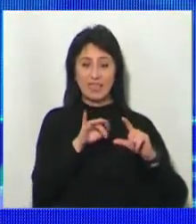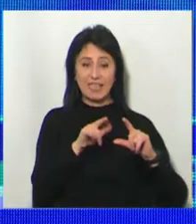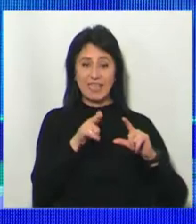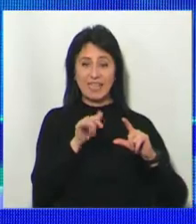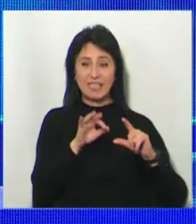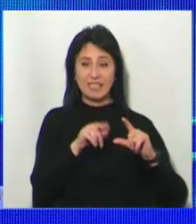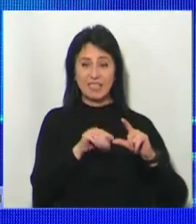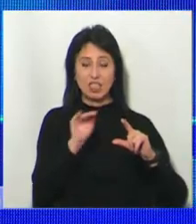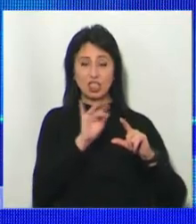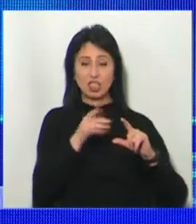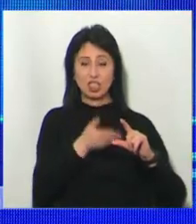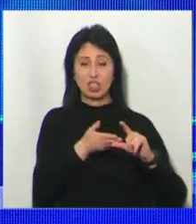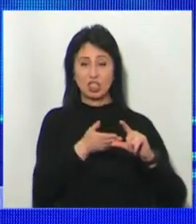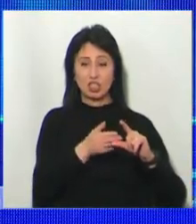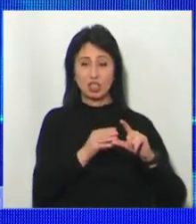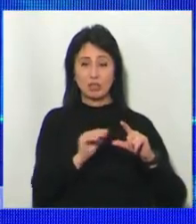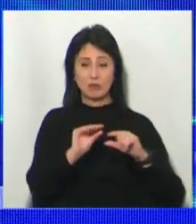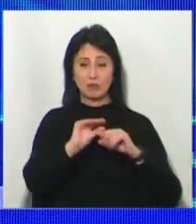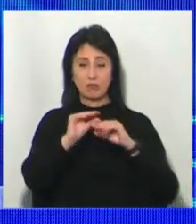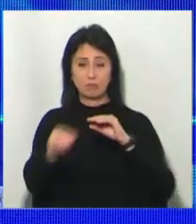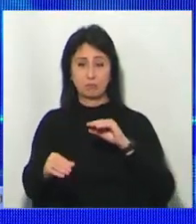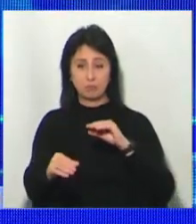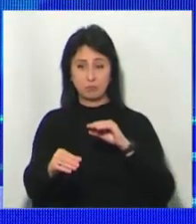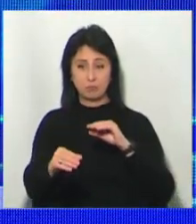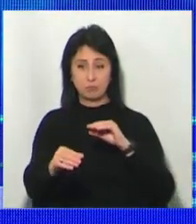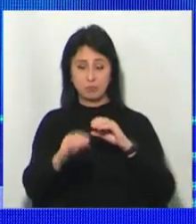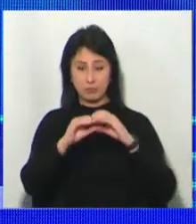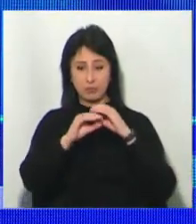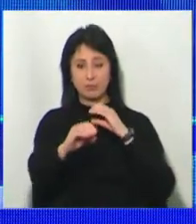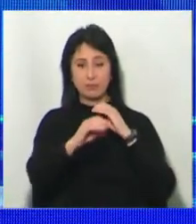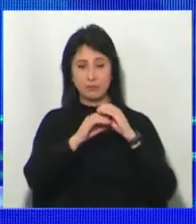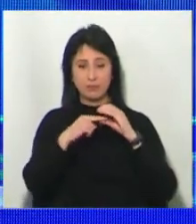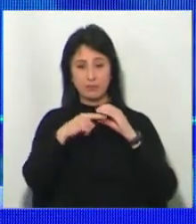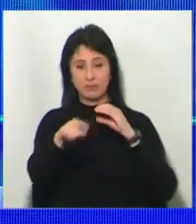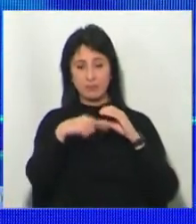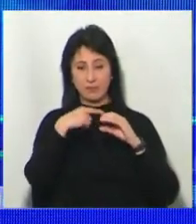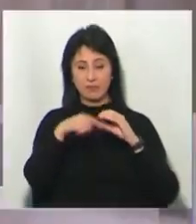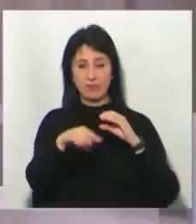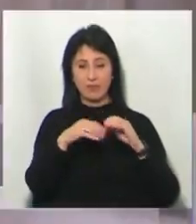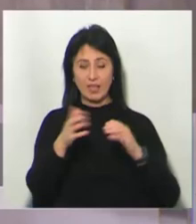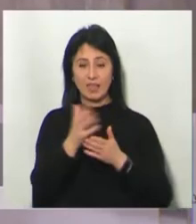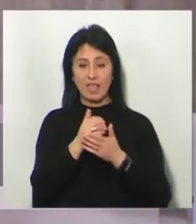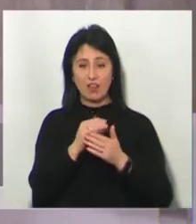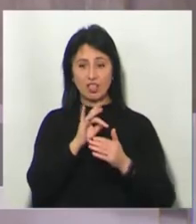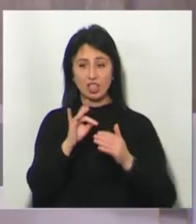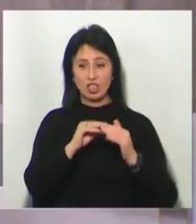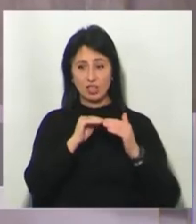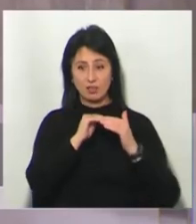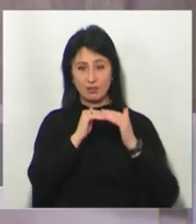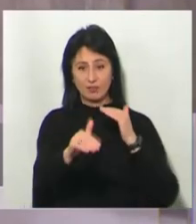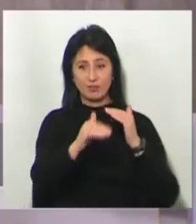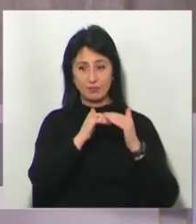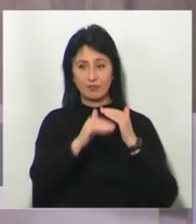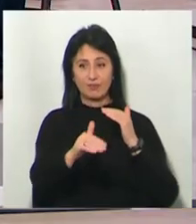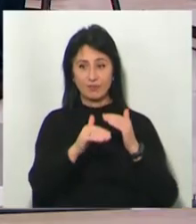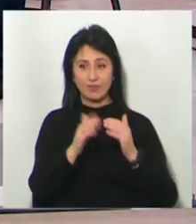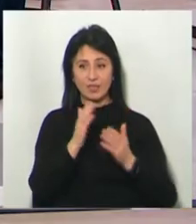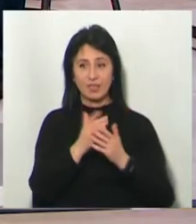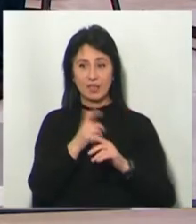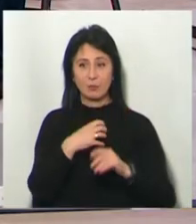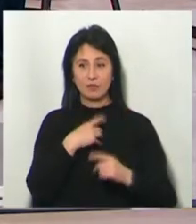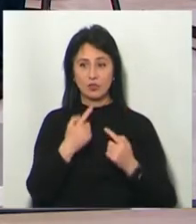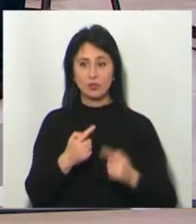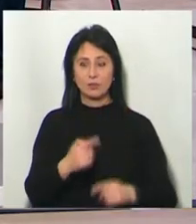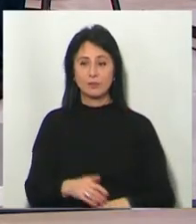არის ცხიმი, რომელიც გროვდება, ანუ დეპო ორგანიზმი ახდენს დაგროვებას ცხიმის ტრიგლიცერიდების სახით და ეს არის